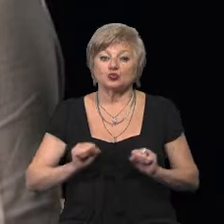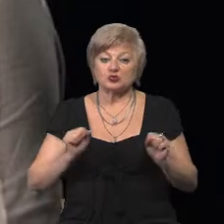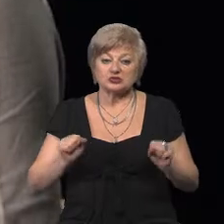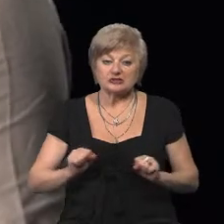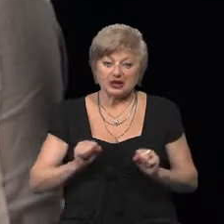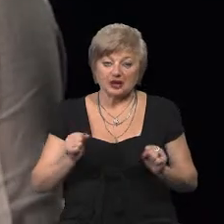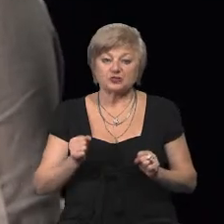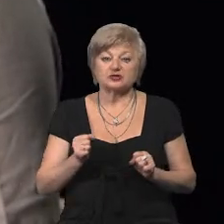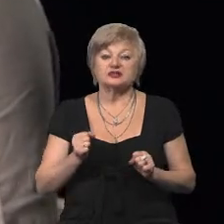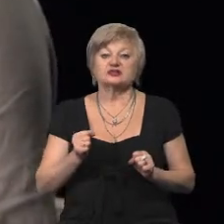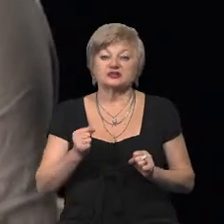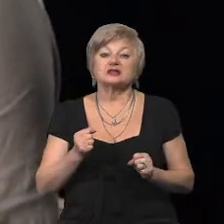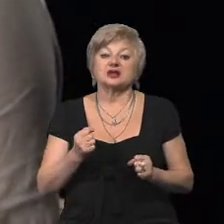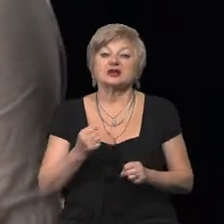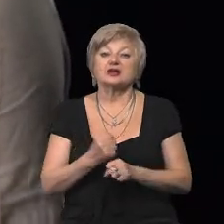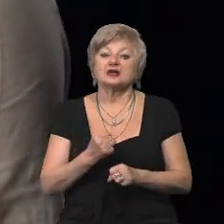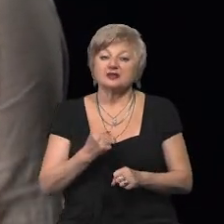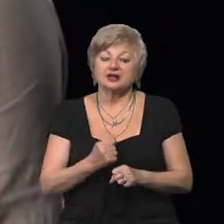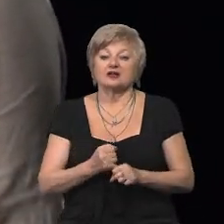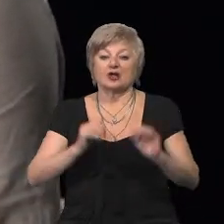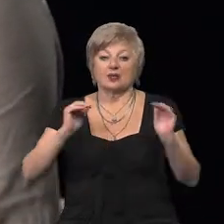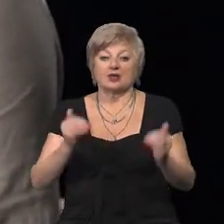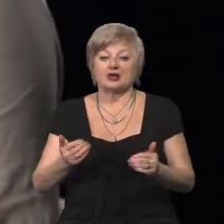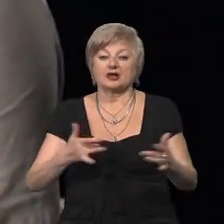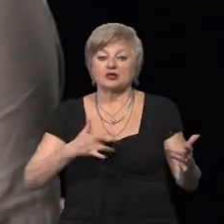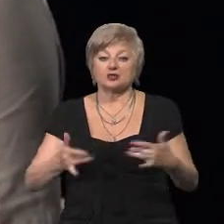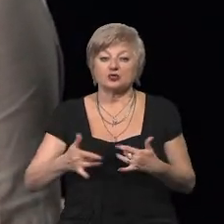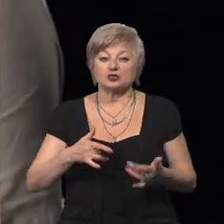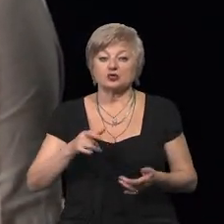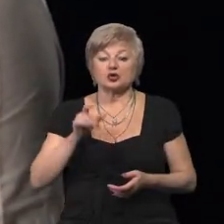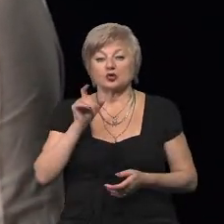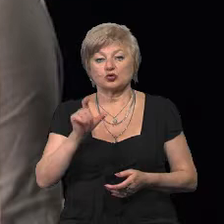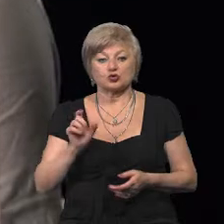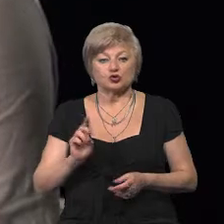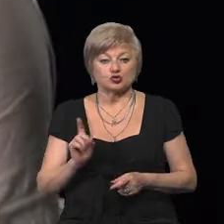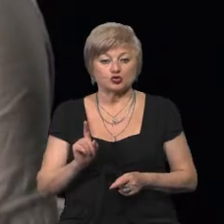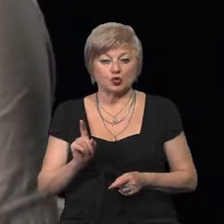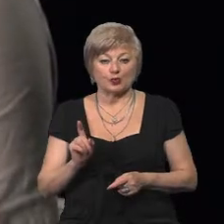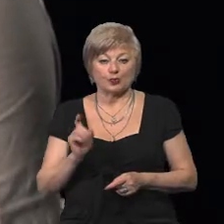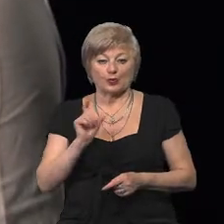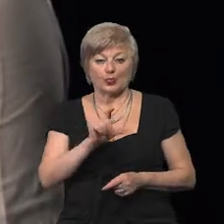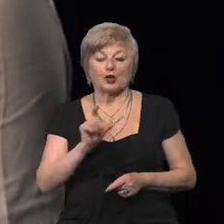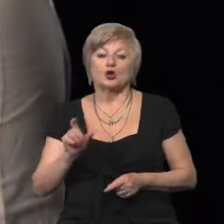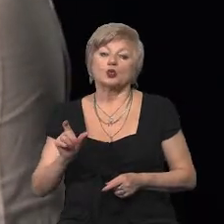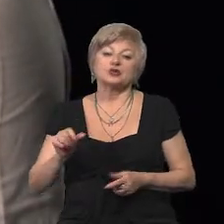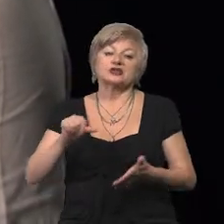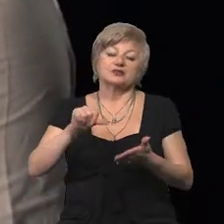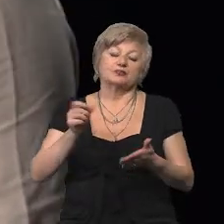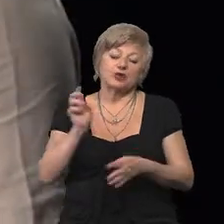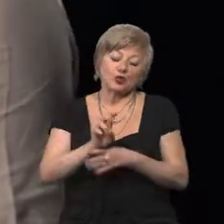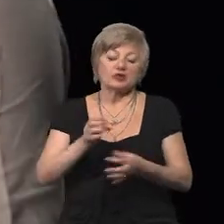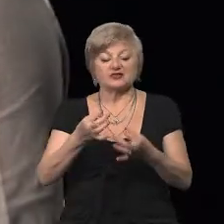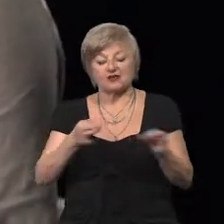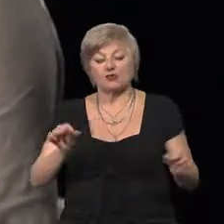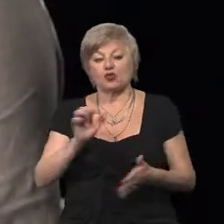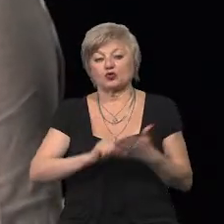искусство, и в том числе и профессиональное искусство. То есть это не любительская студия, не студия, в которой ходят как бы люди в свободное от работы время и плюс